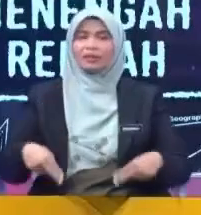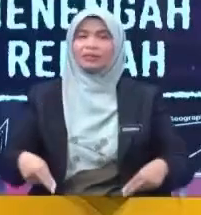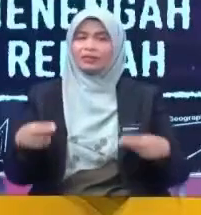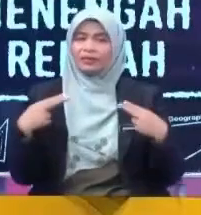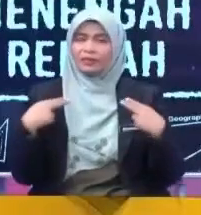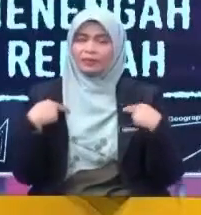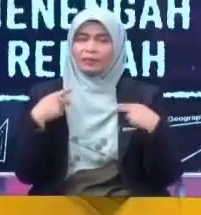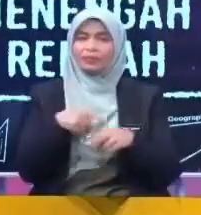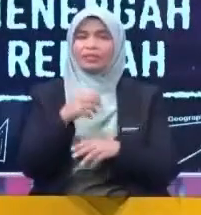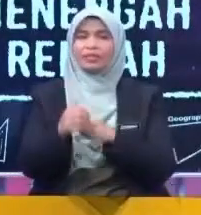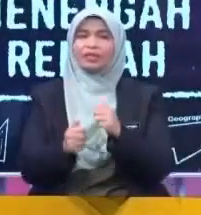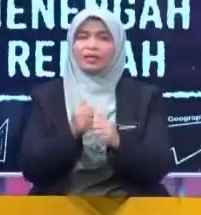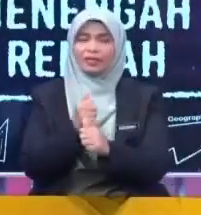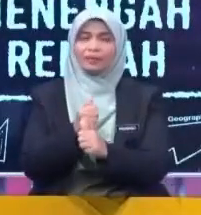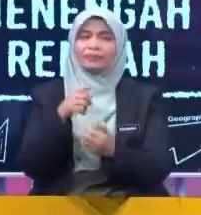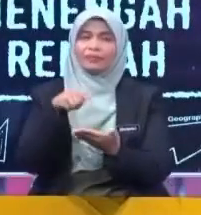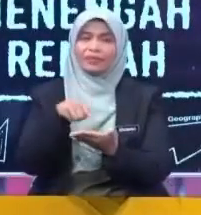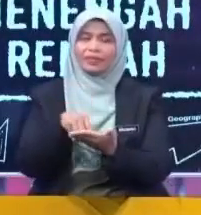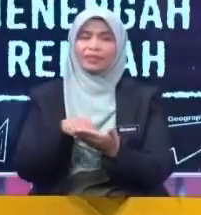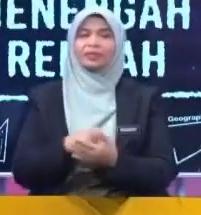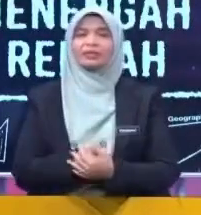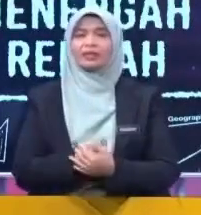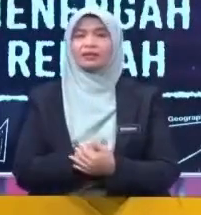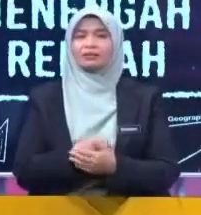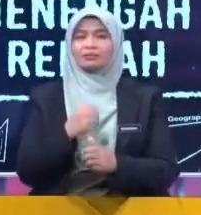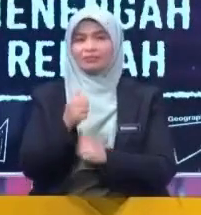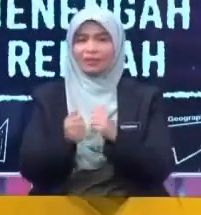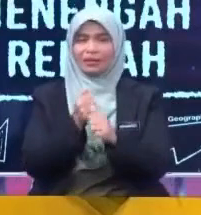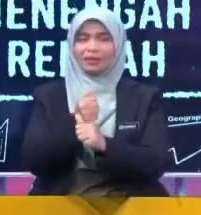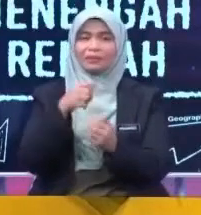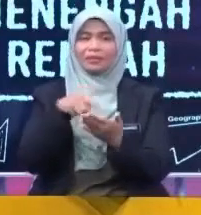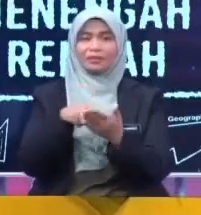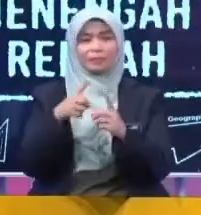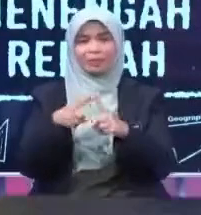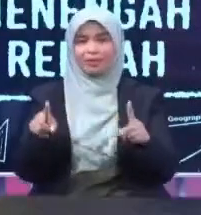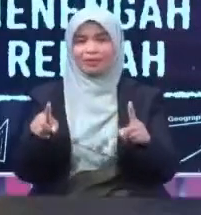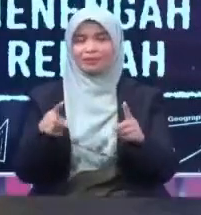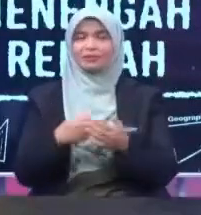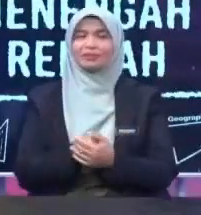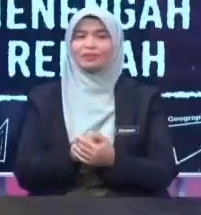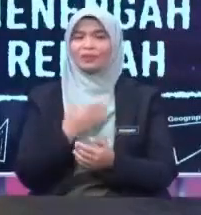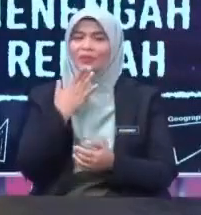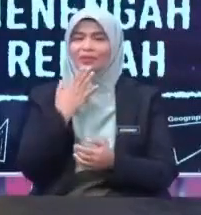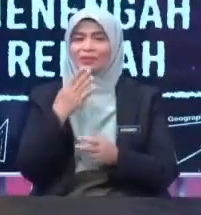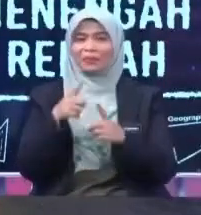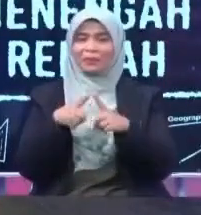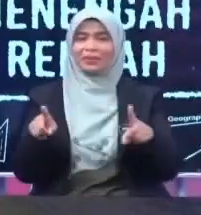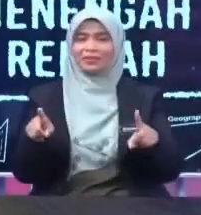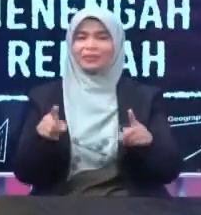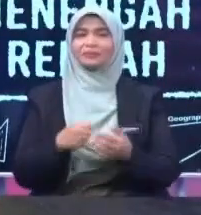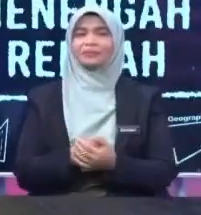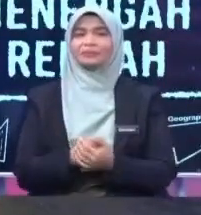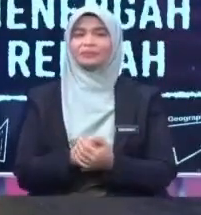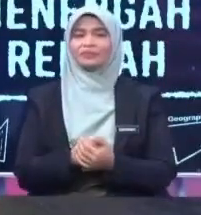dalam alam itulah. Jadi dia adalah alam yang berbeza. Jadi sebab tu Ustazah sediakan dua bola tu kan, nak menunjukkan dia alam yang berbeza.